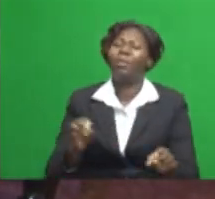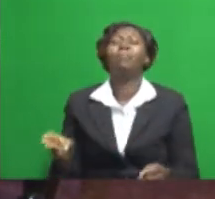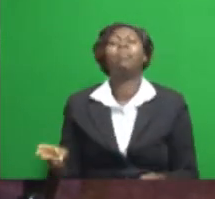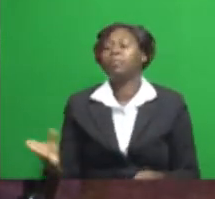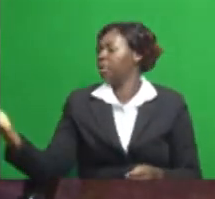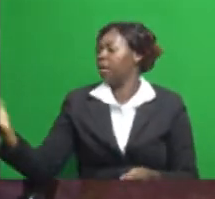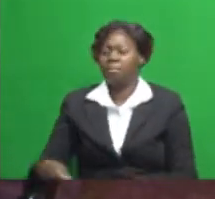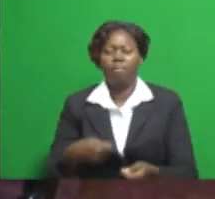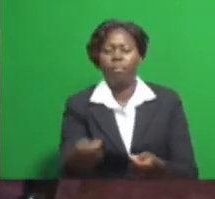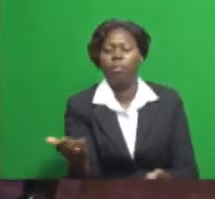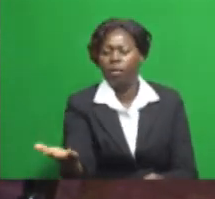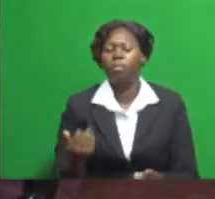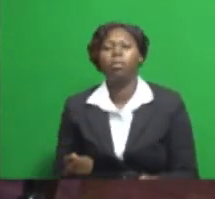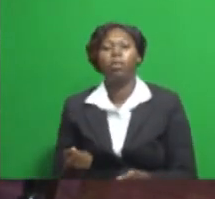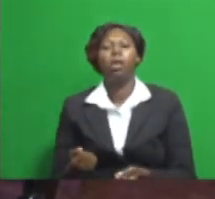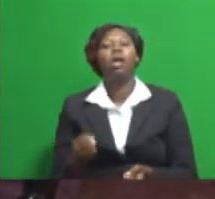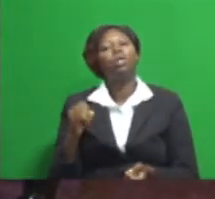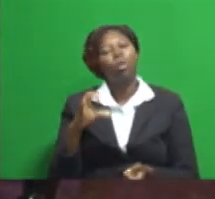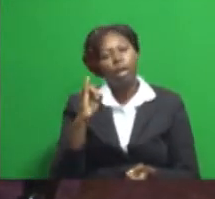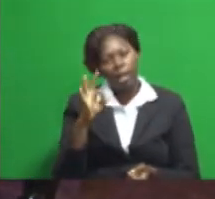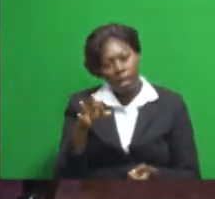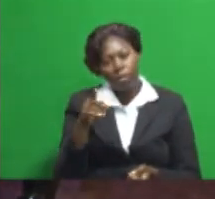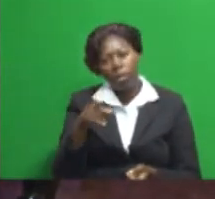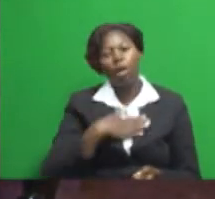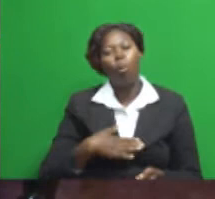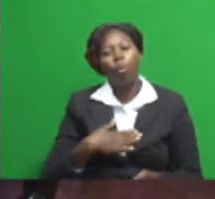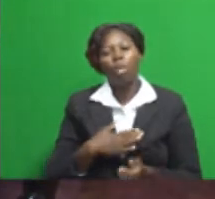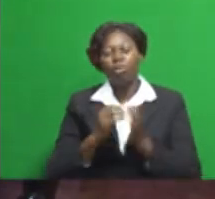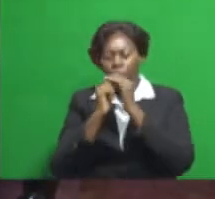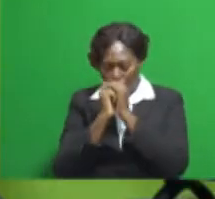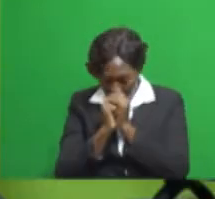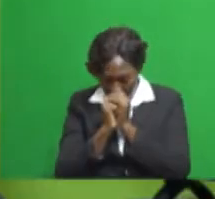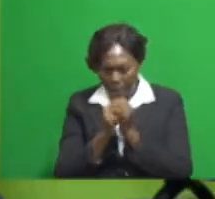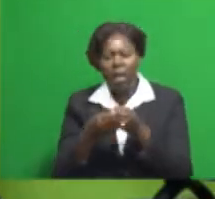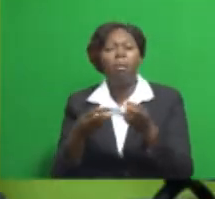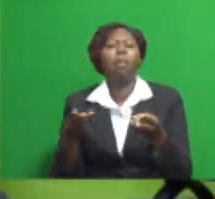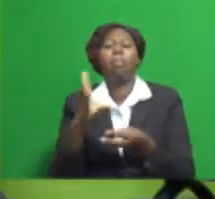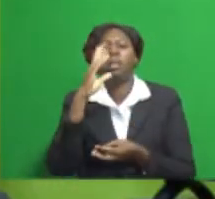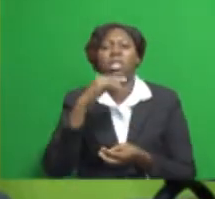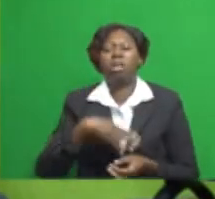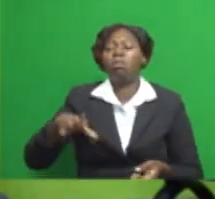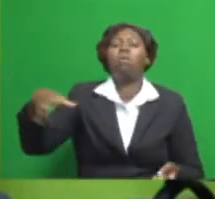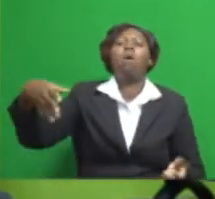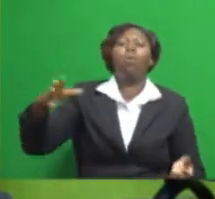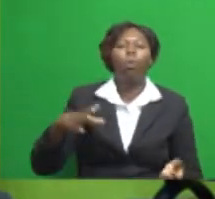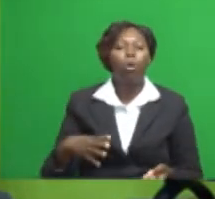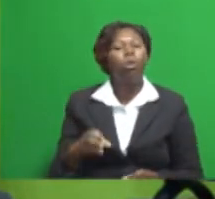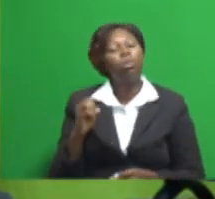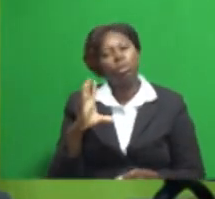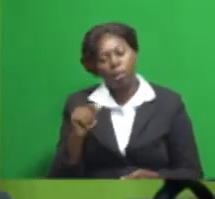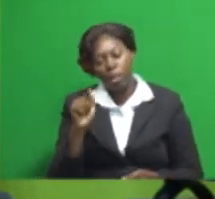zvekunamata. Zvinotoavoida kuti asazvepare mhosva. Anonza usisiri wangu. Saka ndima dzatiri kuverenga